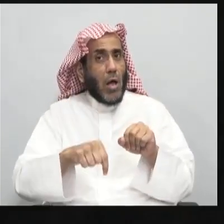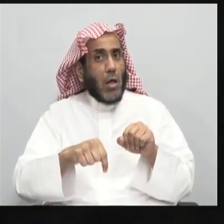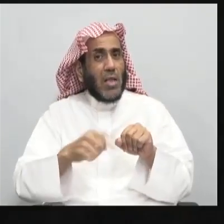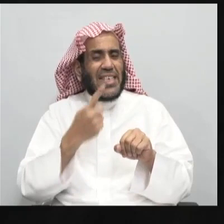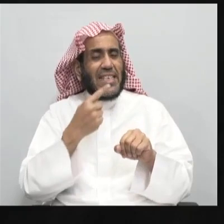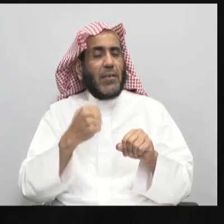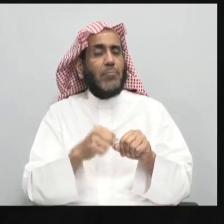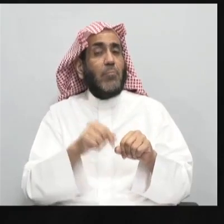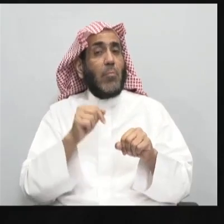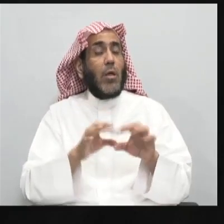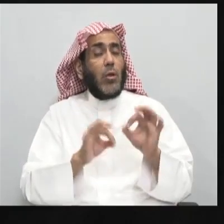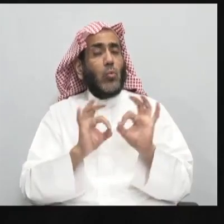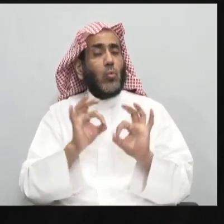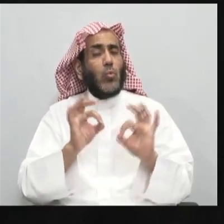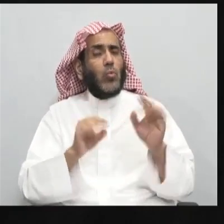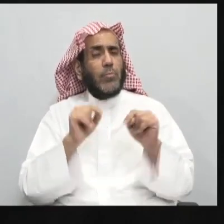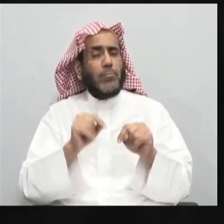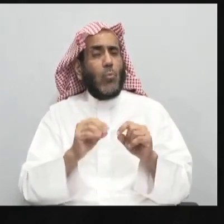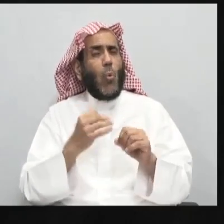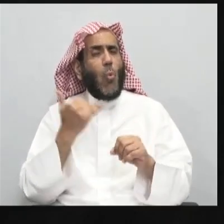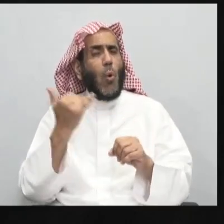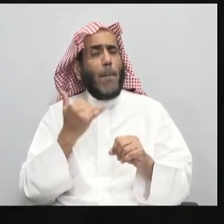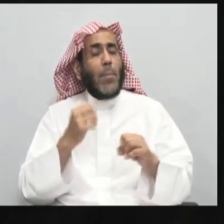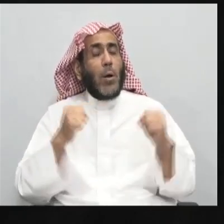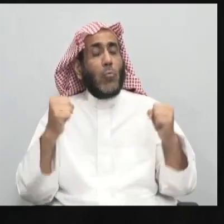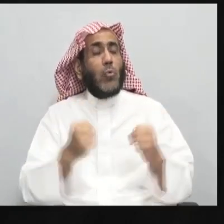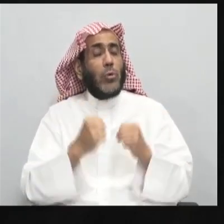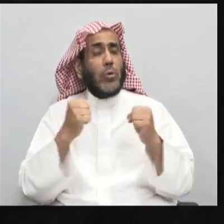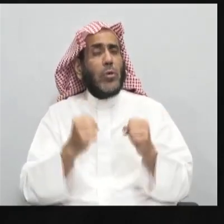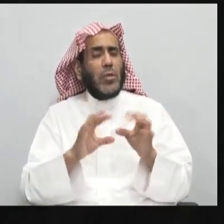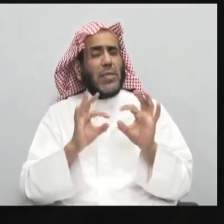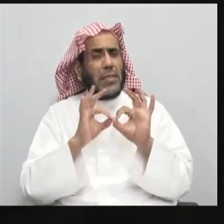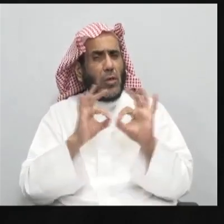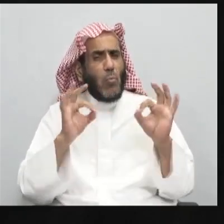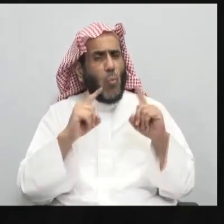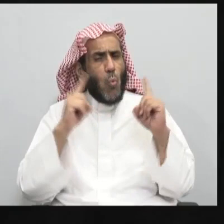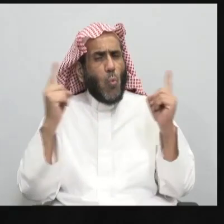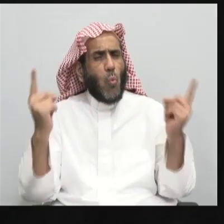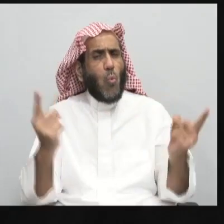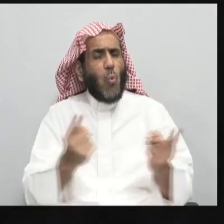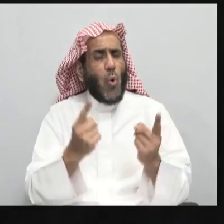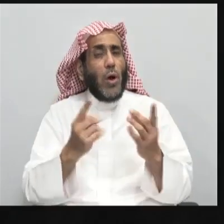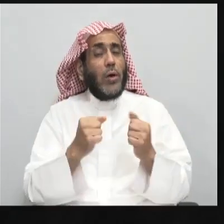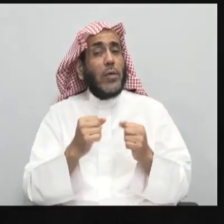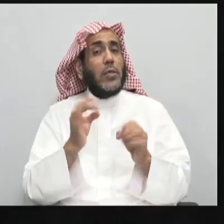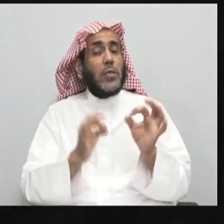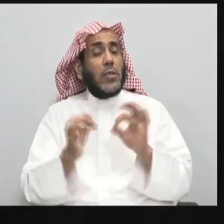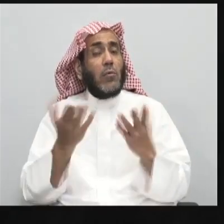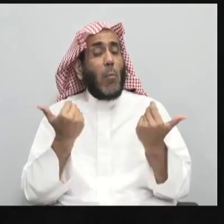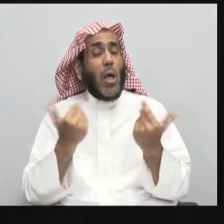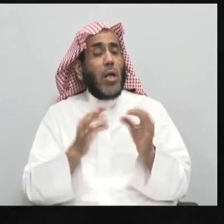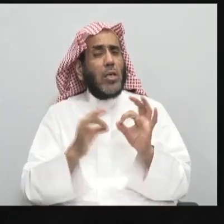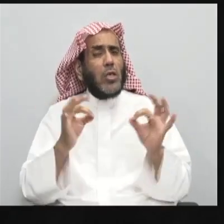هذه الاستراتيجيه تعتبر كمراجعه لجميع الاستراتيجيات فما هي الاستراتيجيات التي